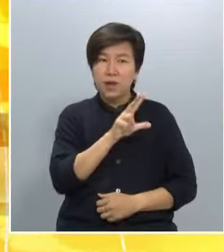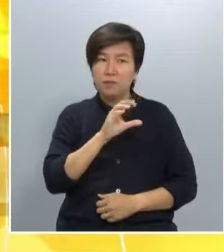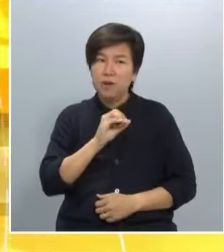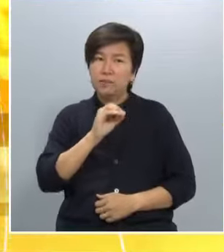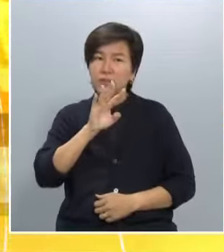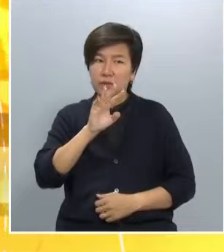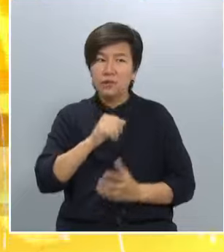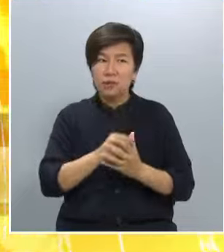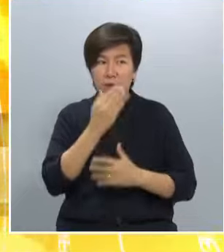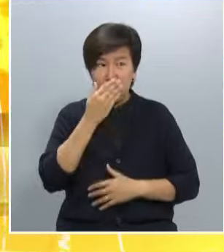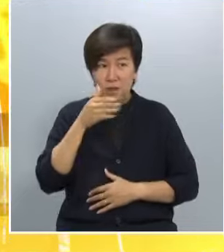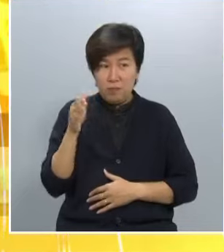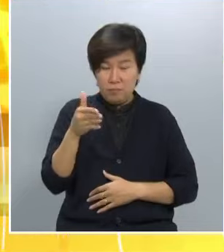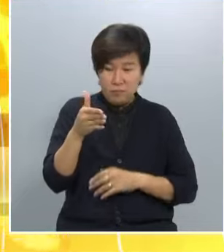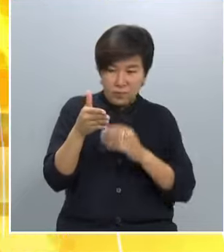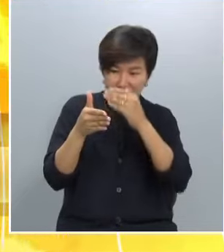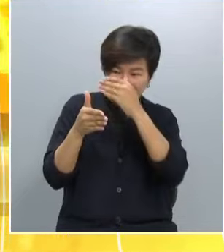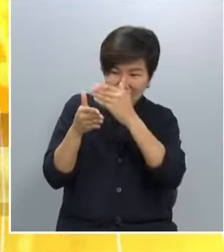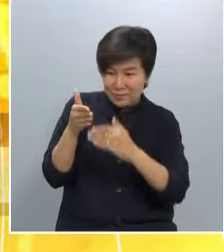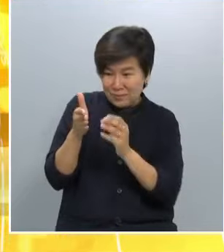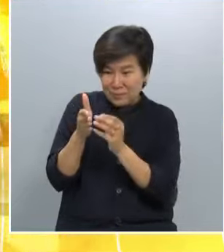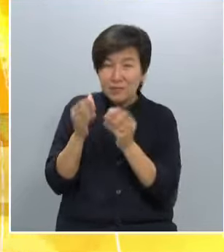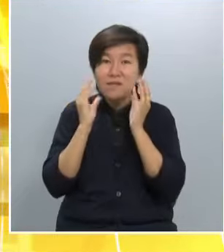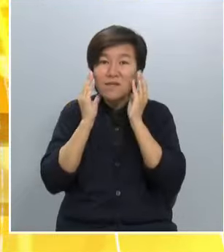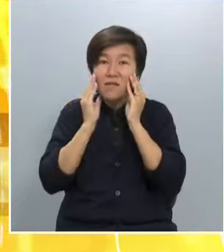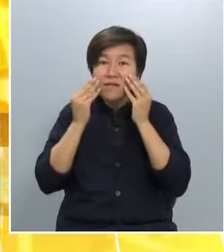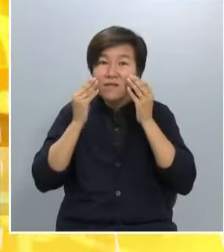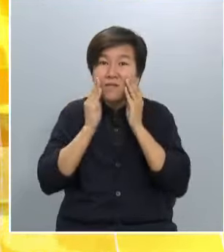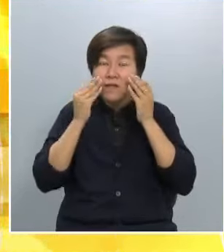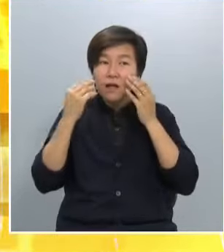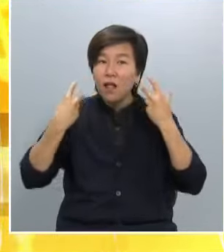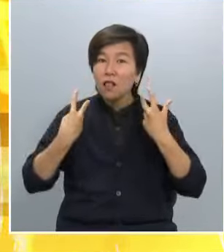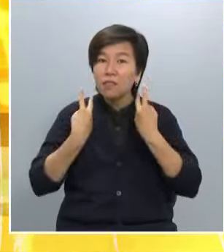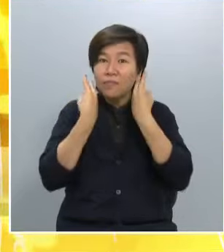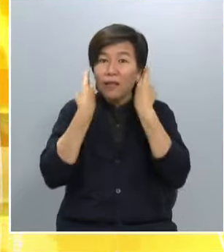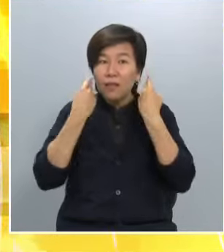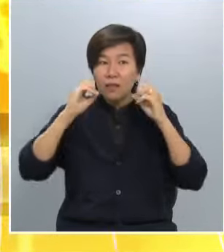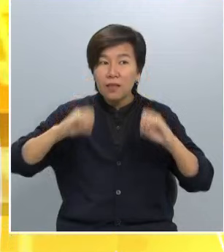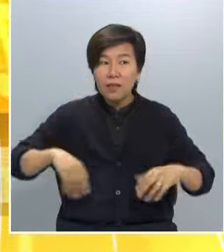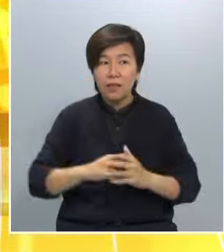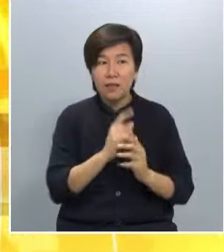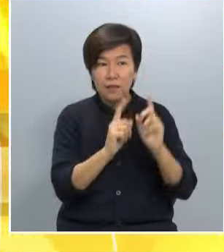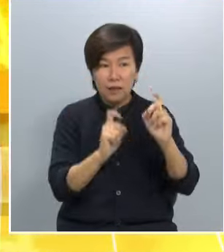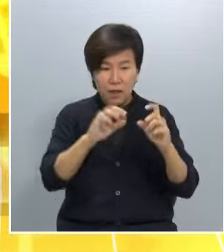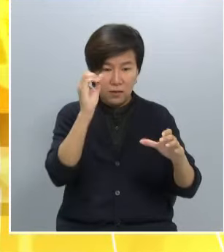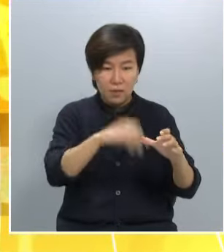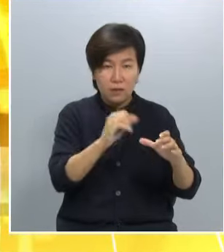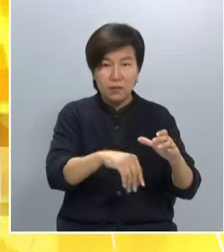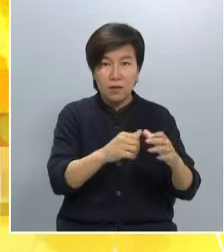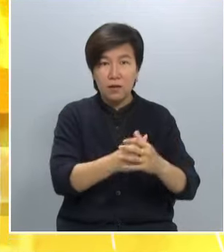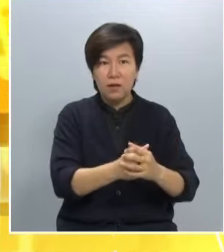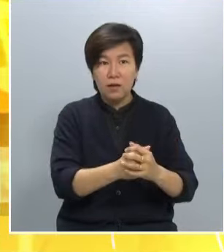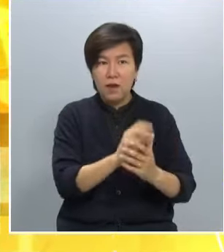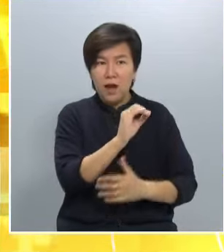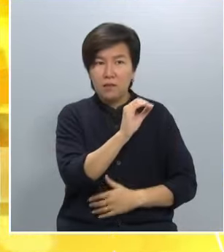การตัดครีบและไอ้ที่บอกว่ามีการส่งปลาที่ตายแล้ว 50ตัวใส่โหลดอง 2โหลอืเอกชนบอก